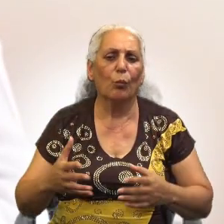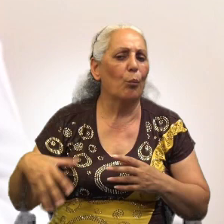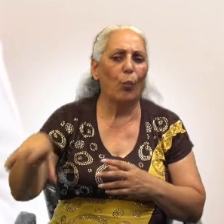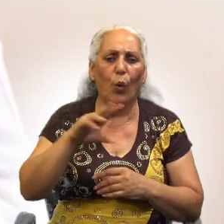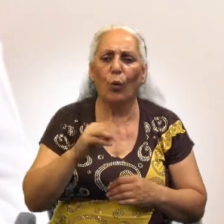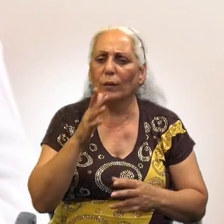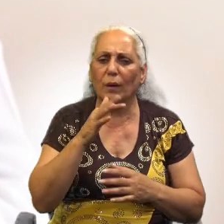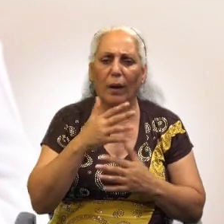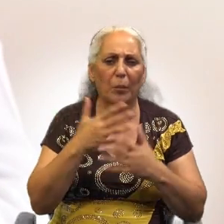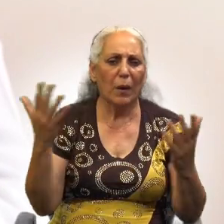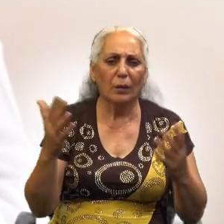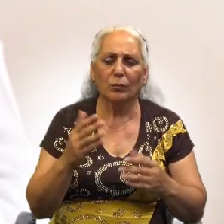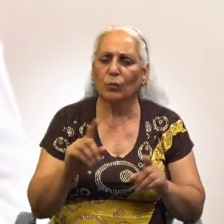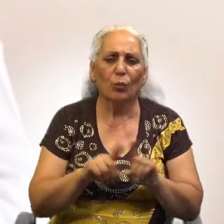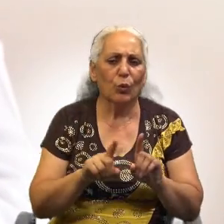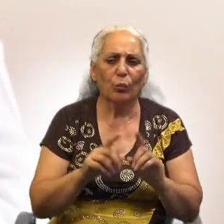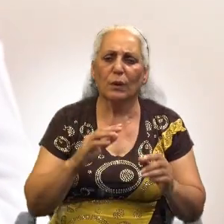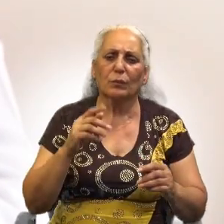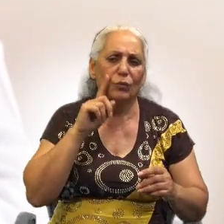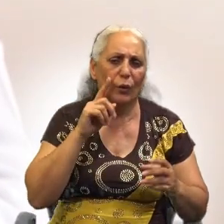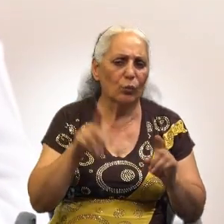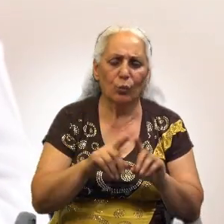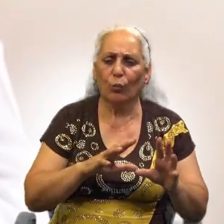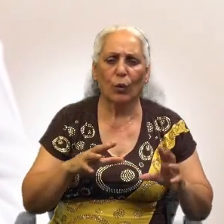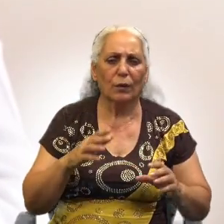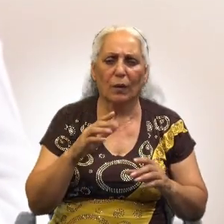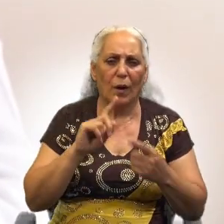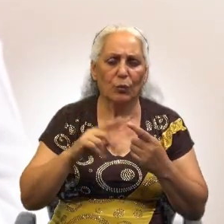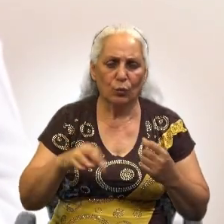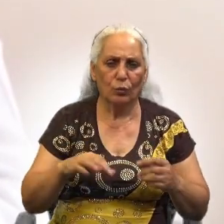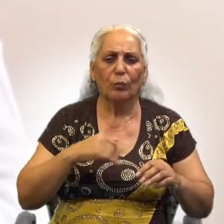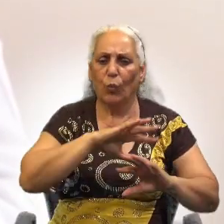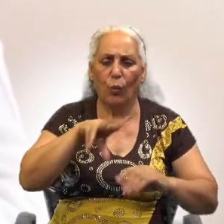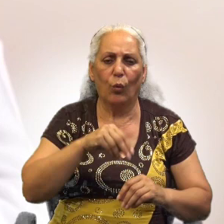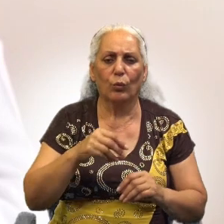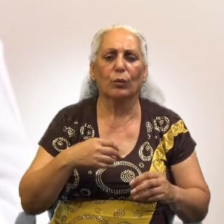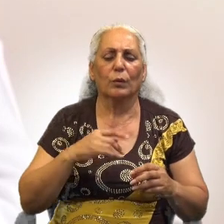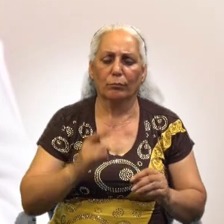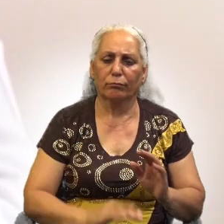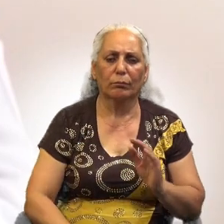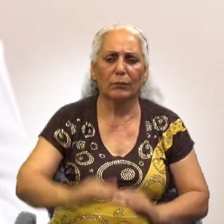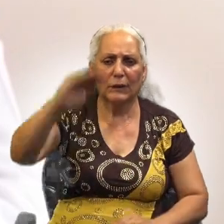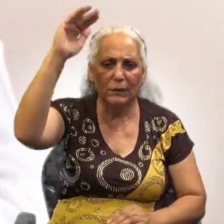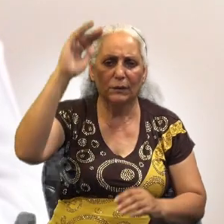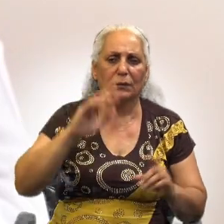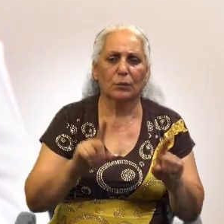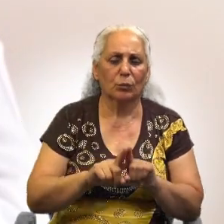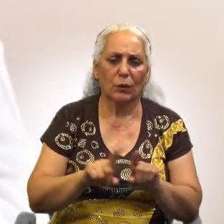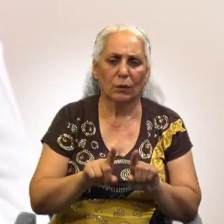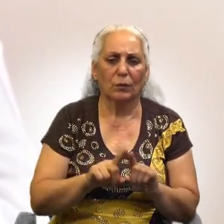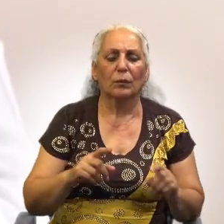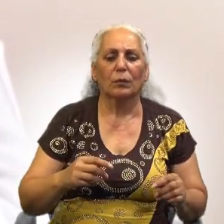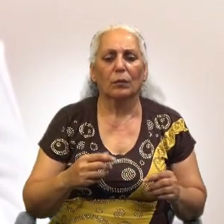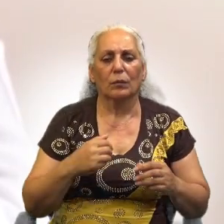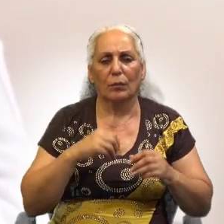բոլոր տարիքի քաղաքացիներին նևրոլոգիական ծառայության երեխայից սկսած, նույնիսկ